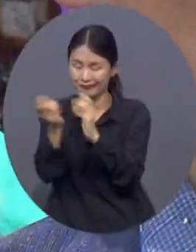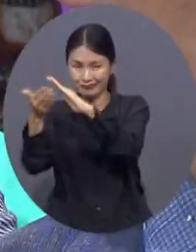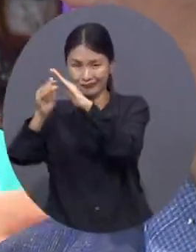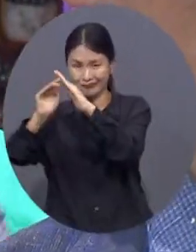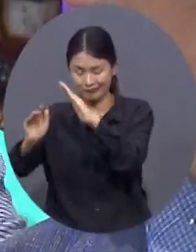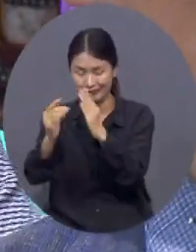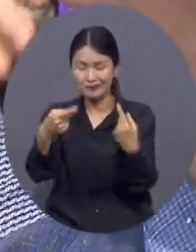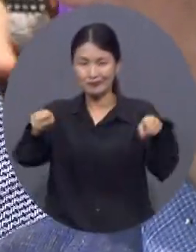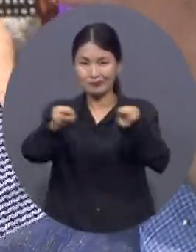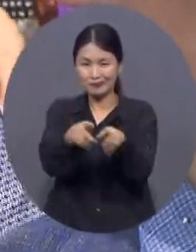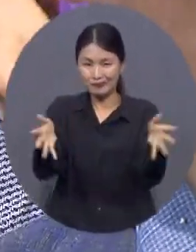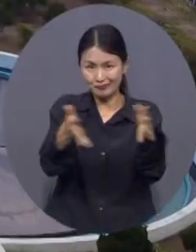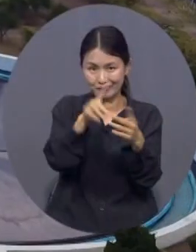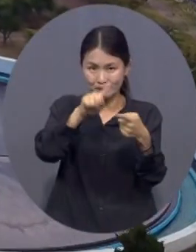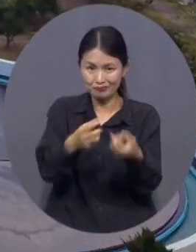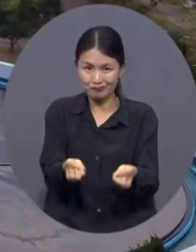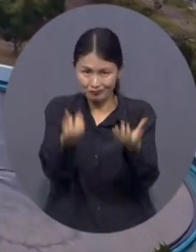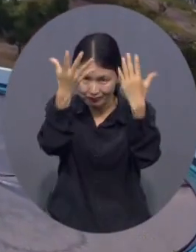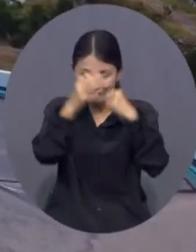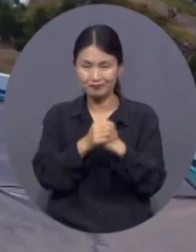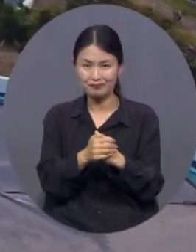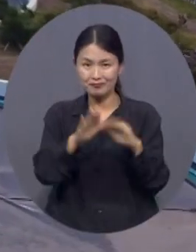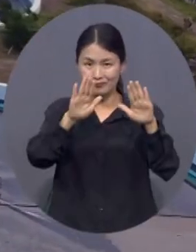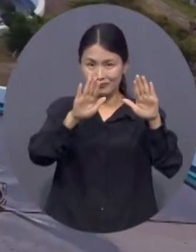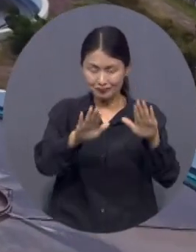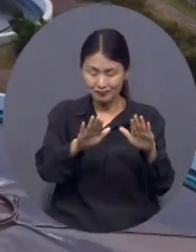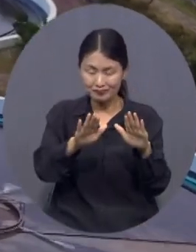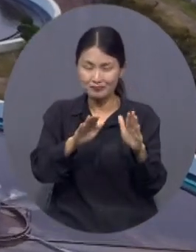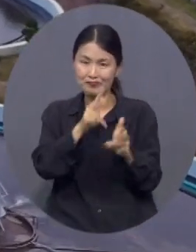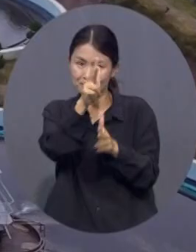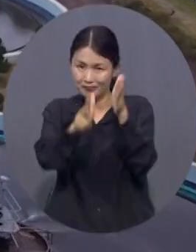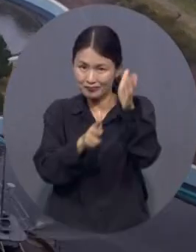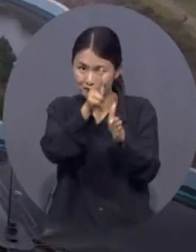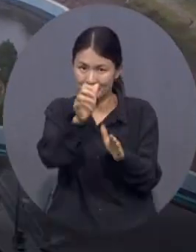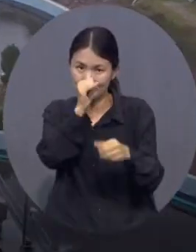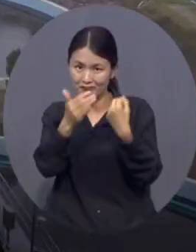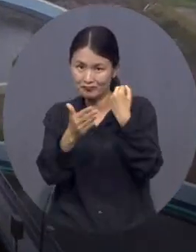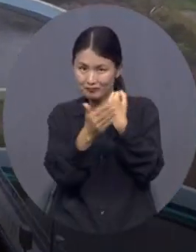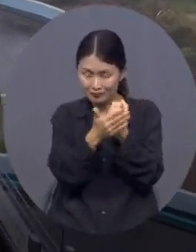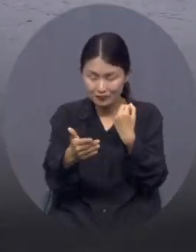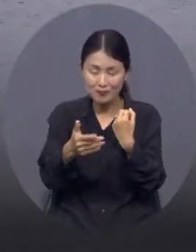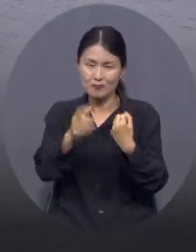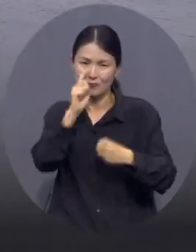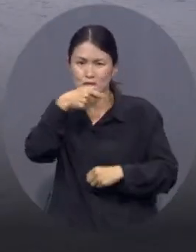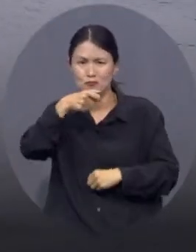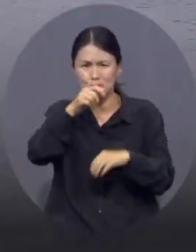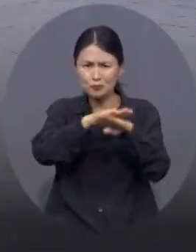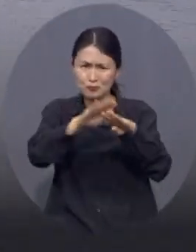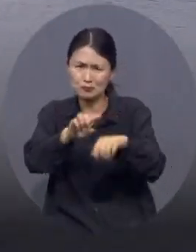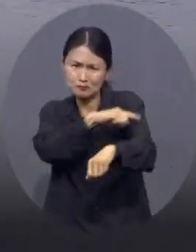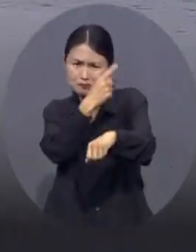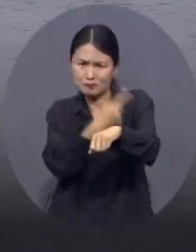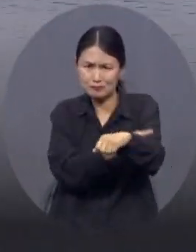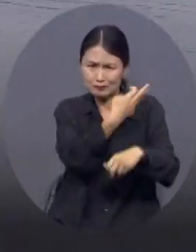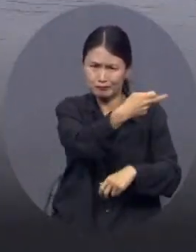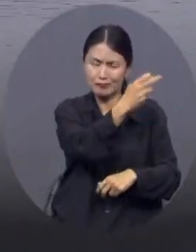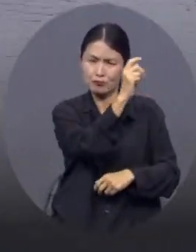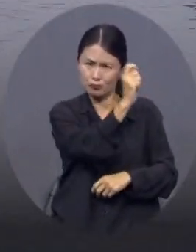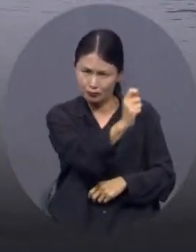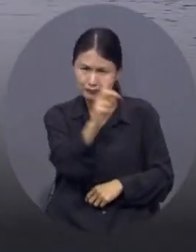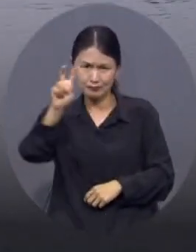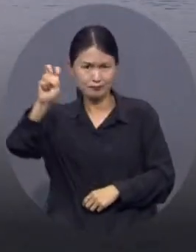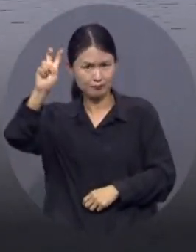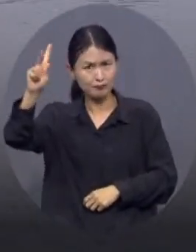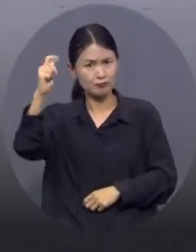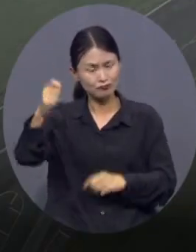된 것을 축하했습니다. 이번 현대화 사업으로 하수 처리 능력은 하루 13만 톤에서 22만